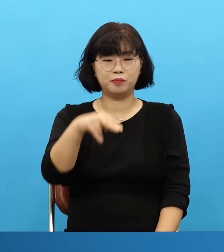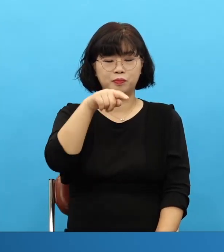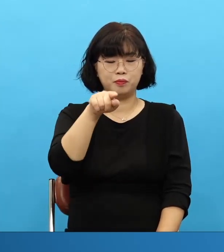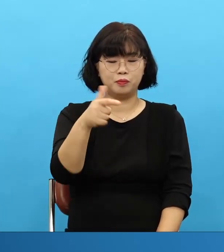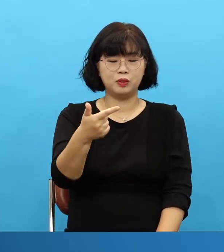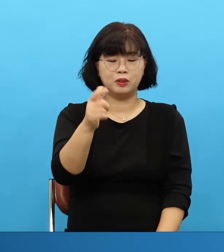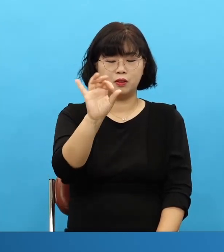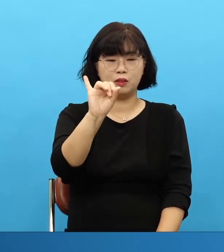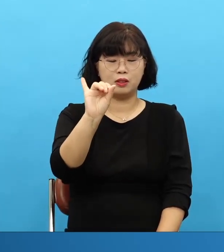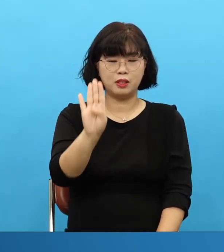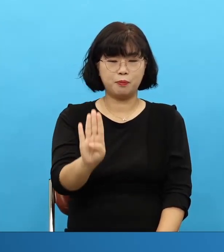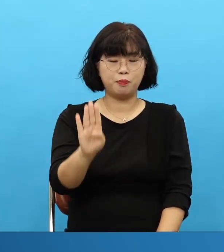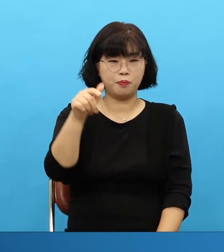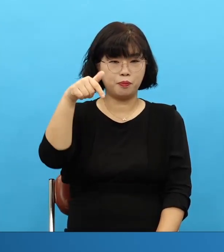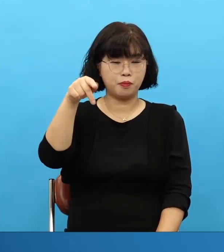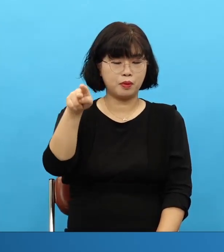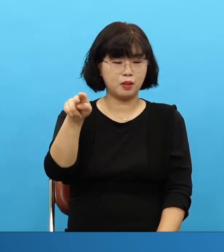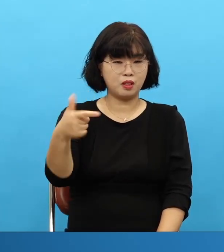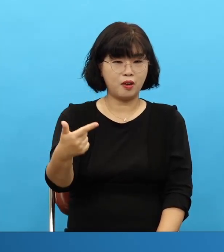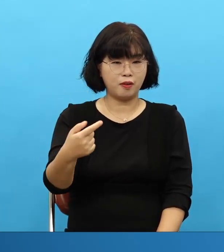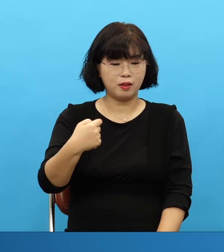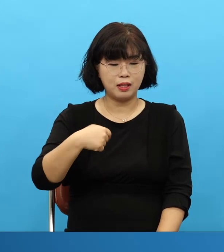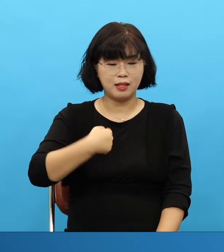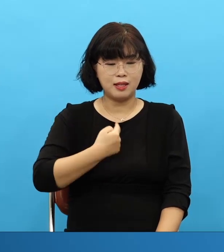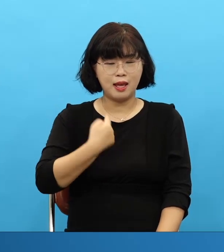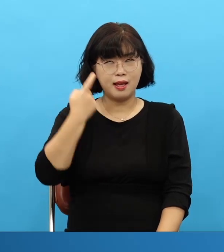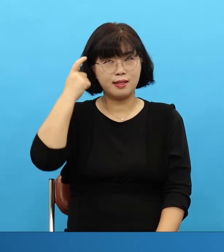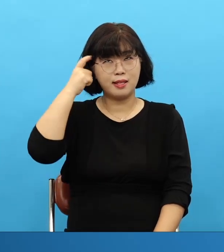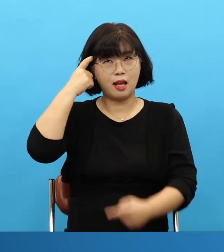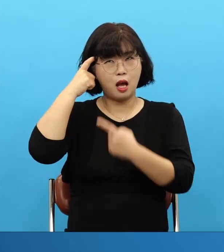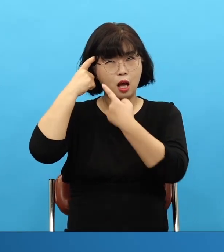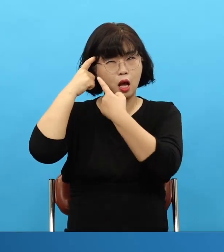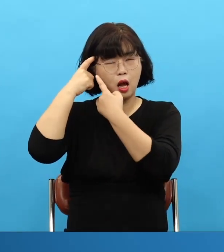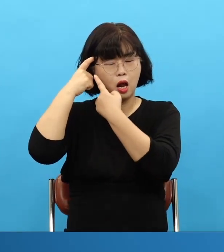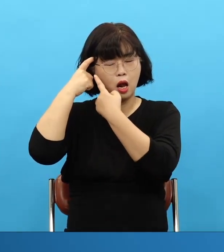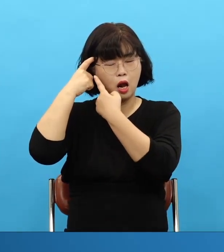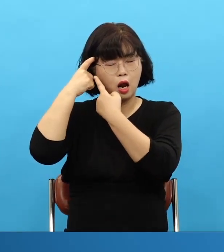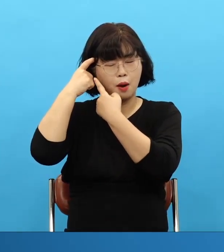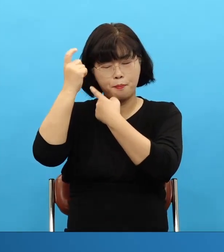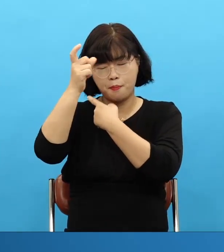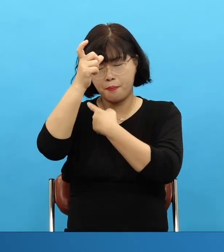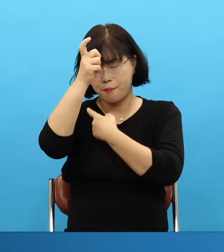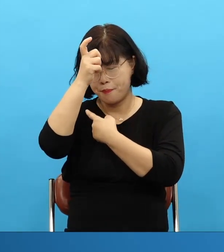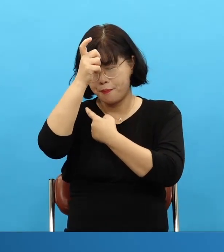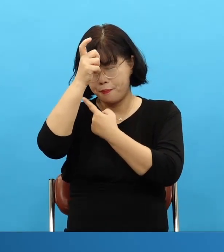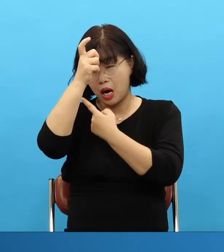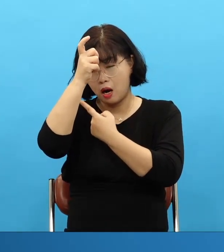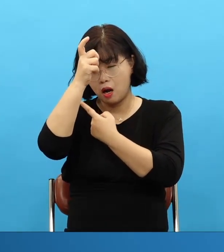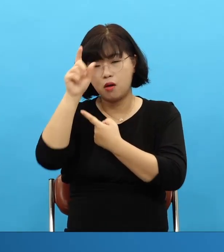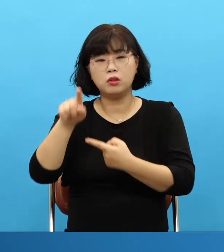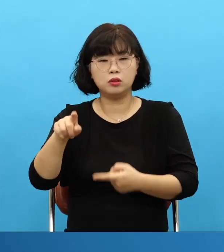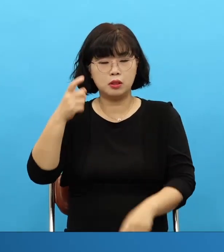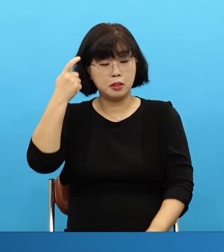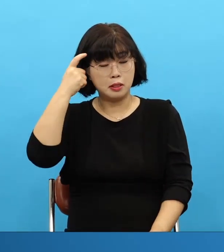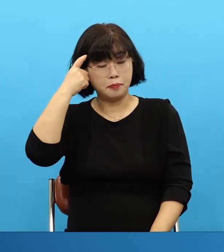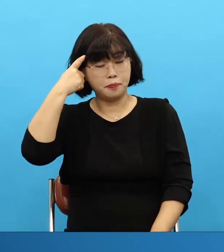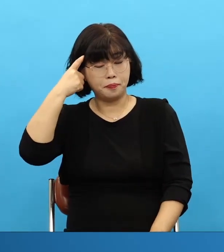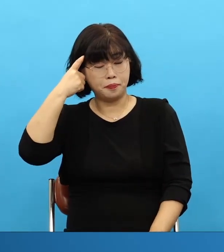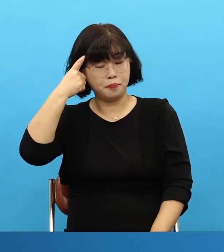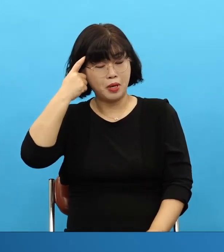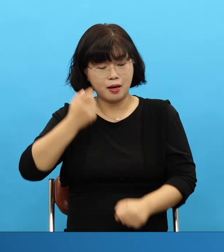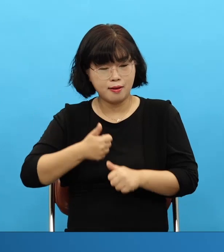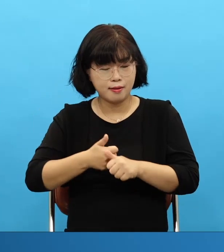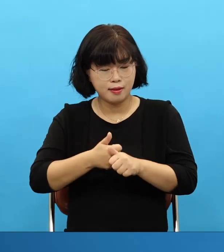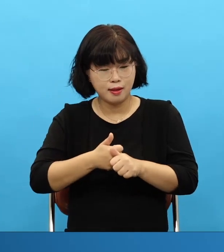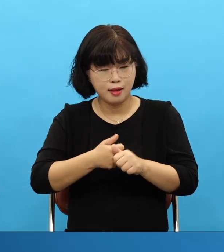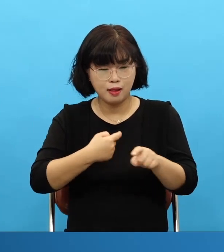이게 있기 때문에 이걸 가지고 뭐 판단도 하고 또 여러 가지 선택도 하고 이렇게 하죠. And because of our